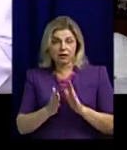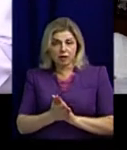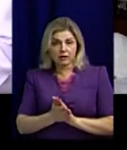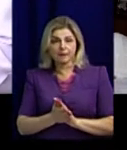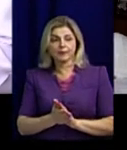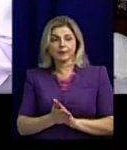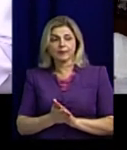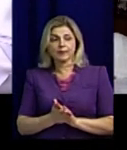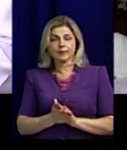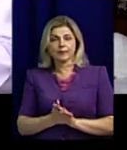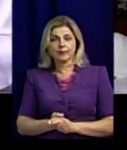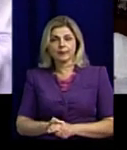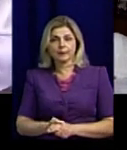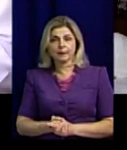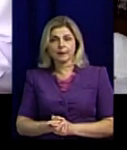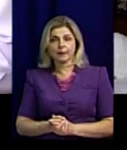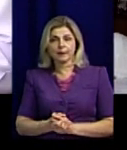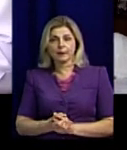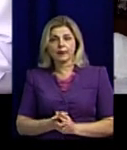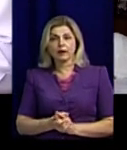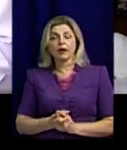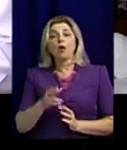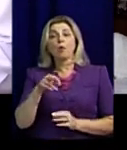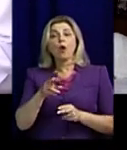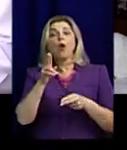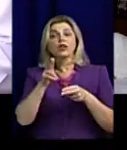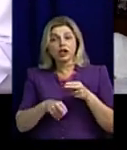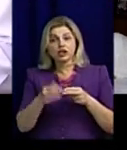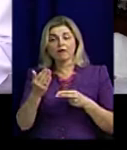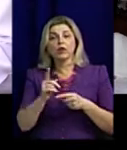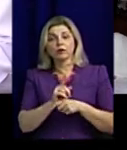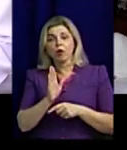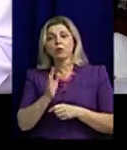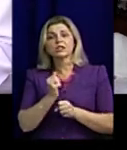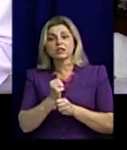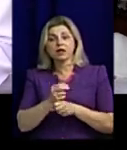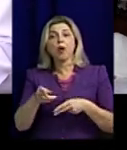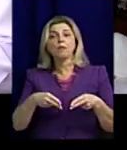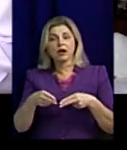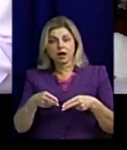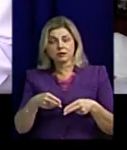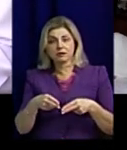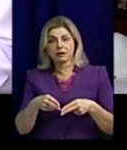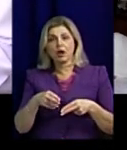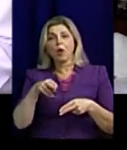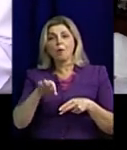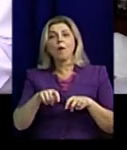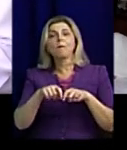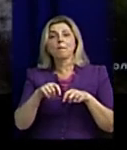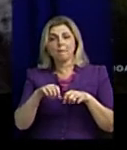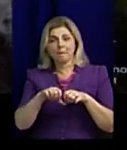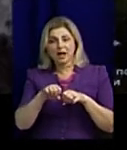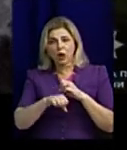стабілізований. По кінцевій стабілізації стану його буде проведено хірургічне втручання по стабілізації перелому зламів